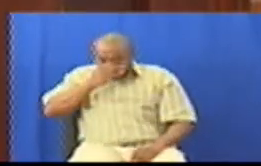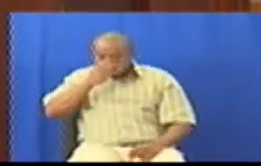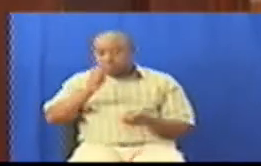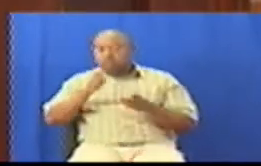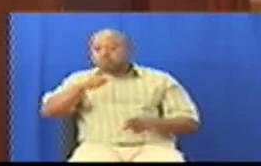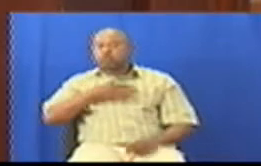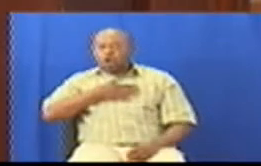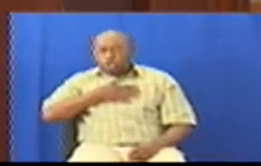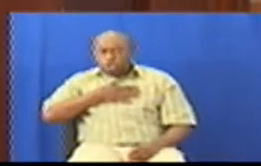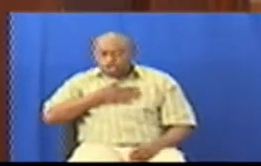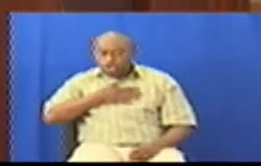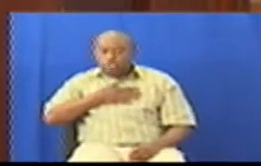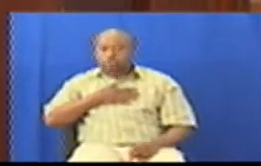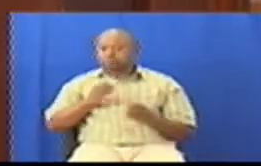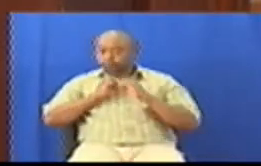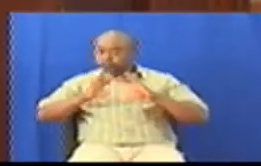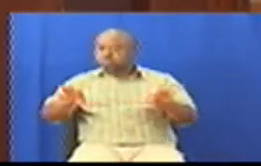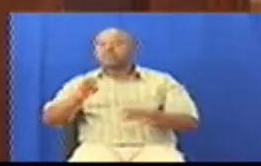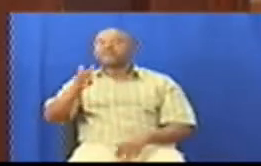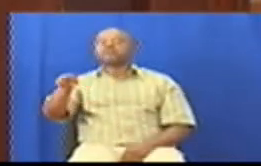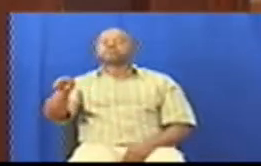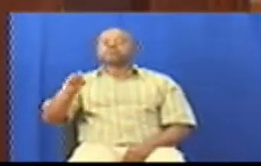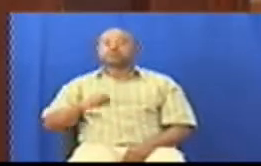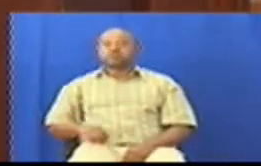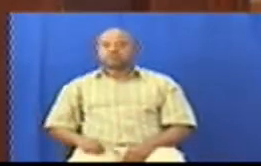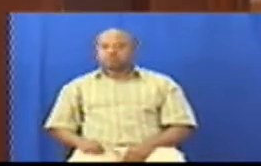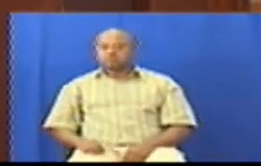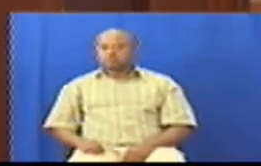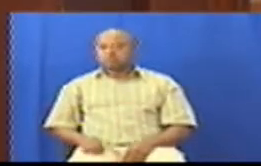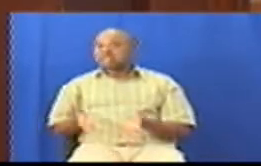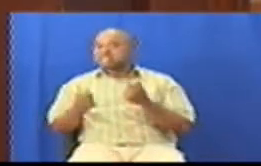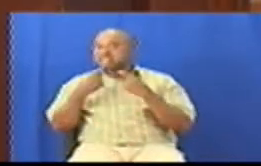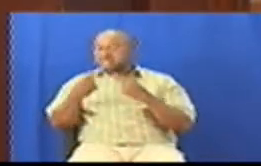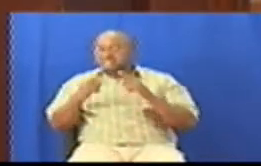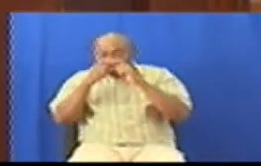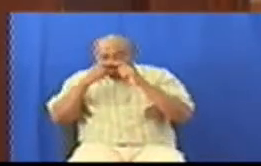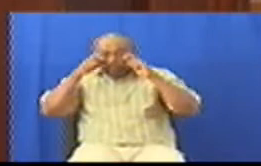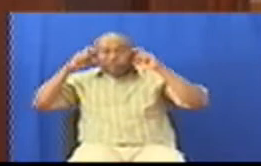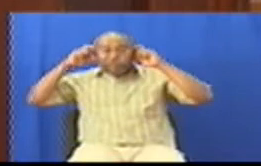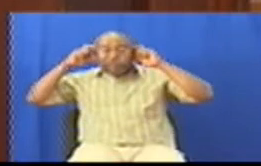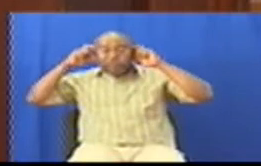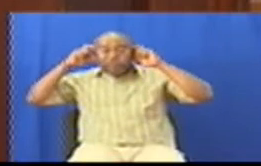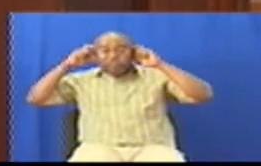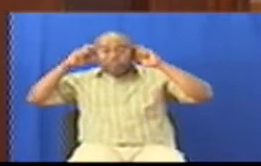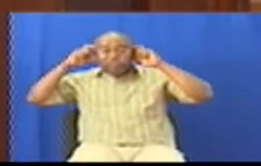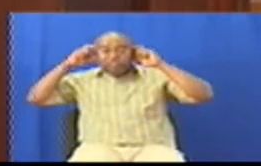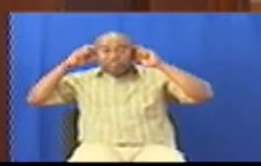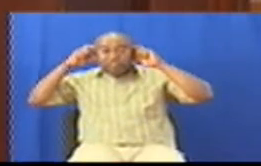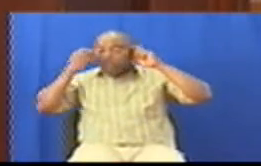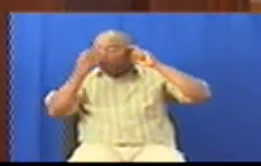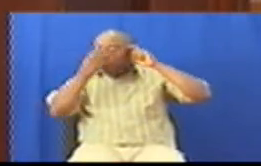anapokohoa. Sasa hizi maski ambazo tunatakiwa tuvae maski usoni kuziba midomo na